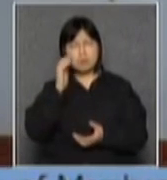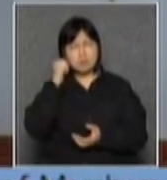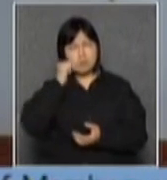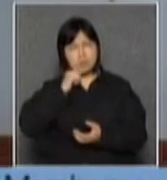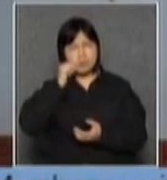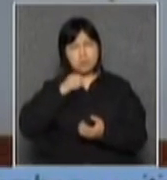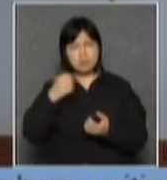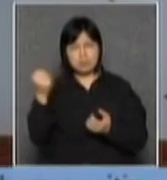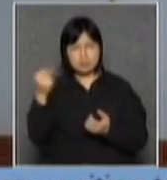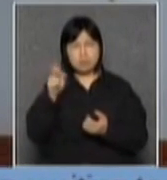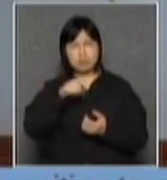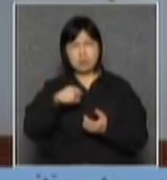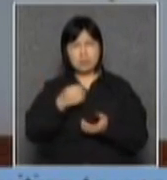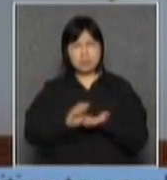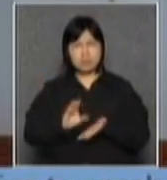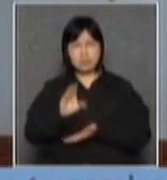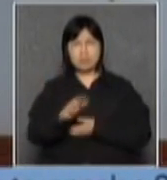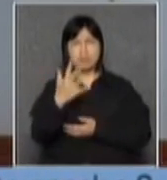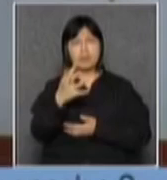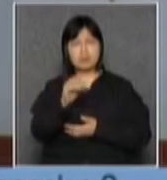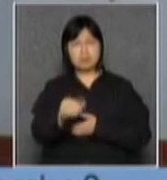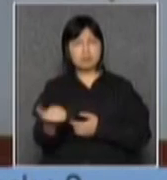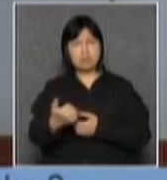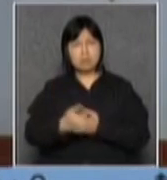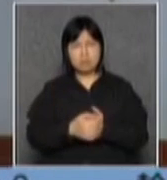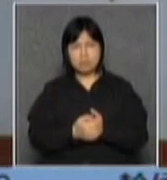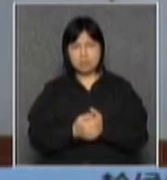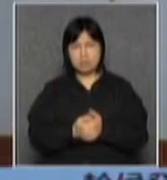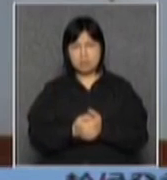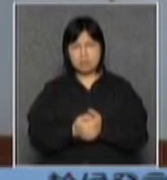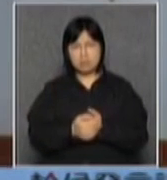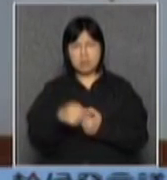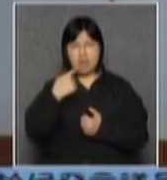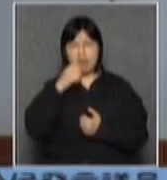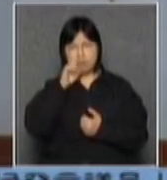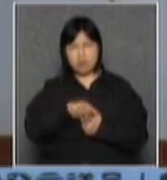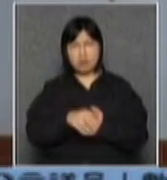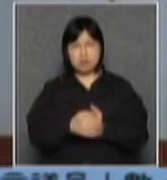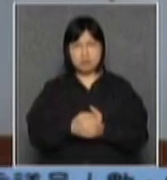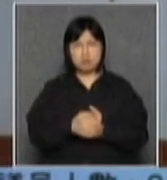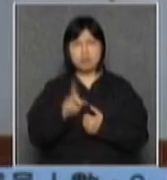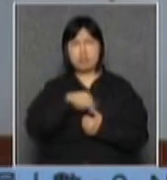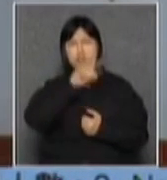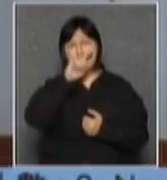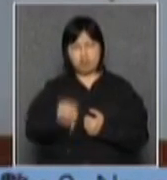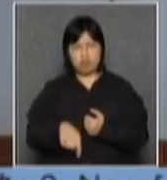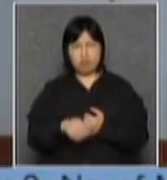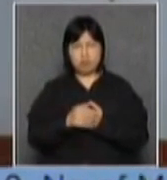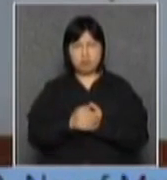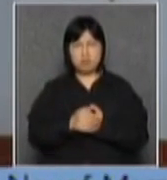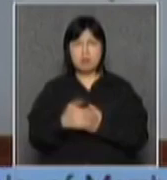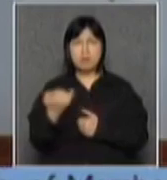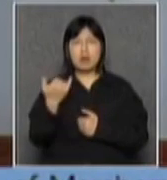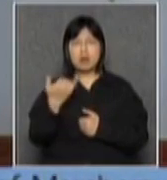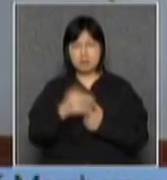拖初次，俾五百出嚟咪得咯？佢用把口講啊，都錯咗，係咪？